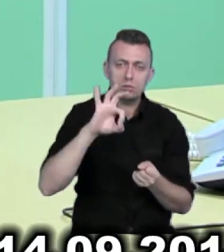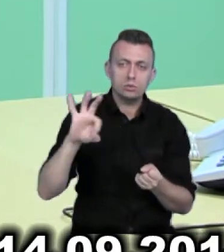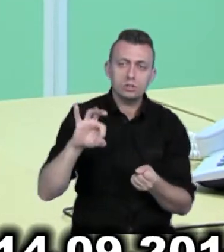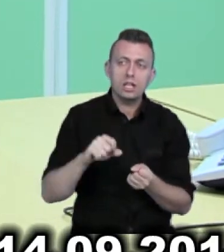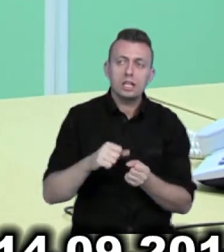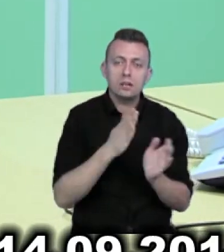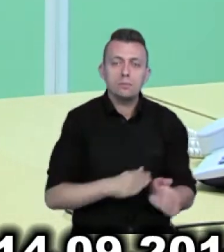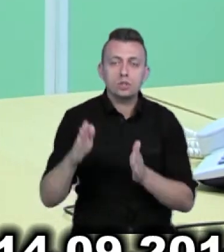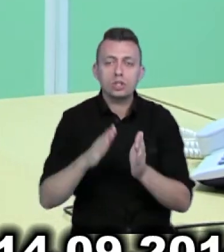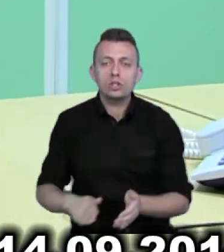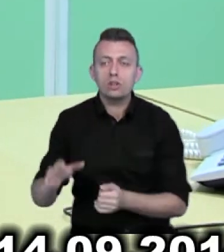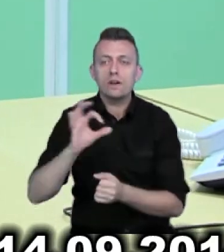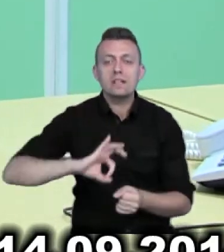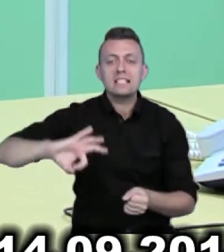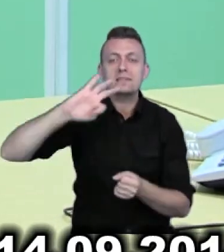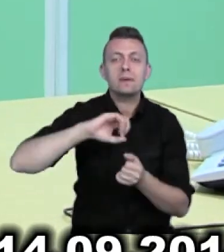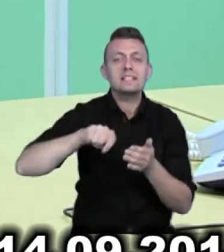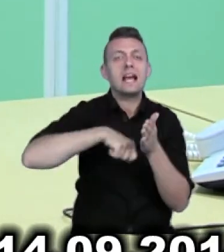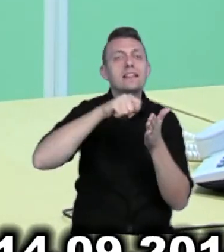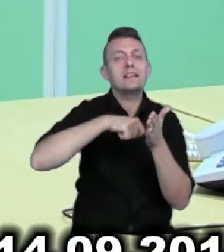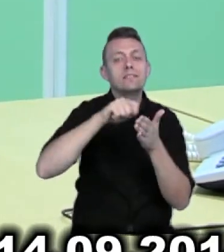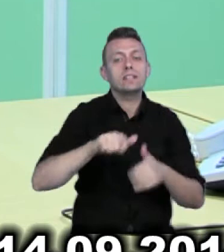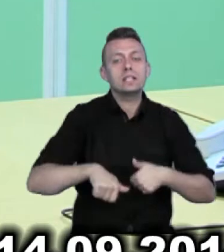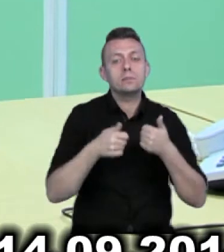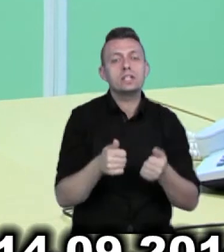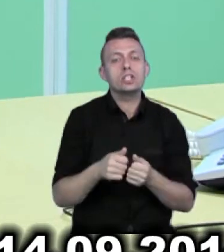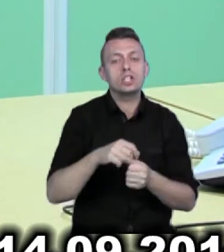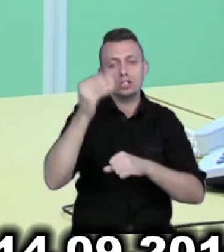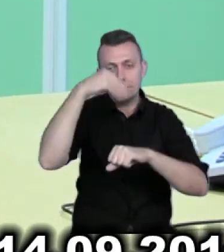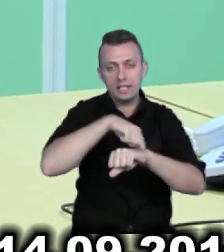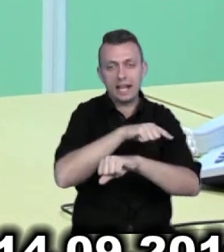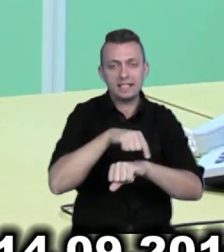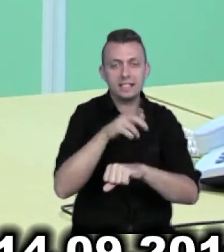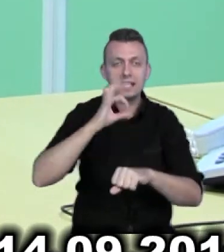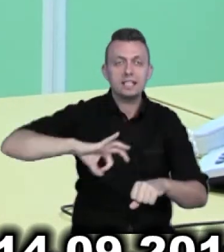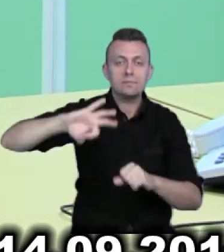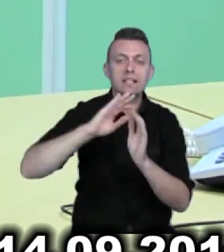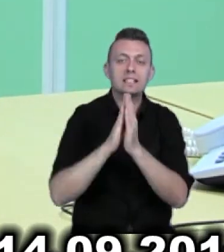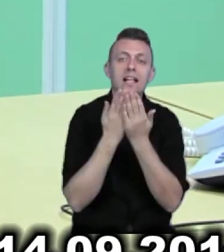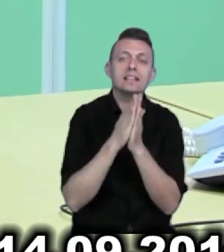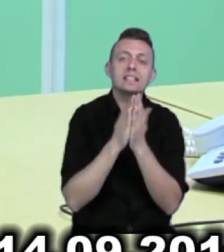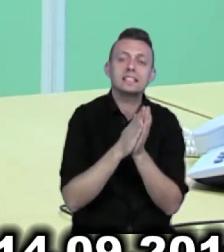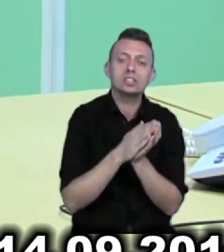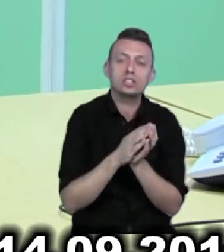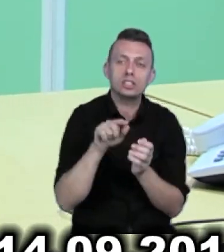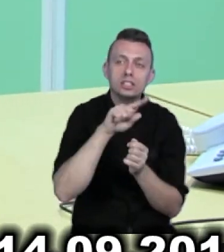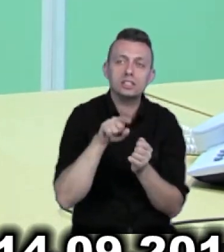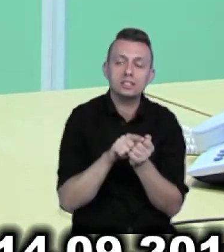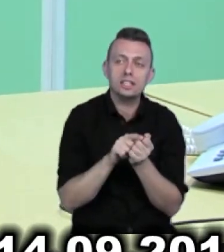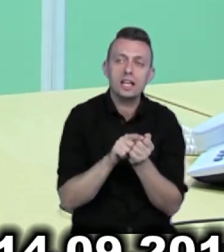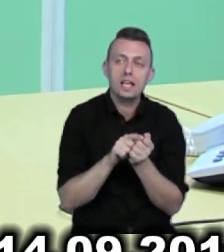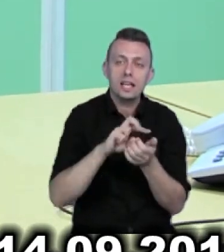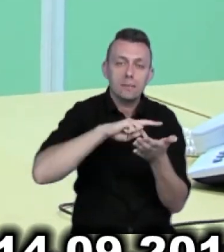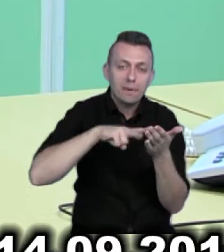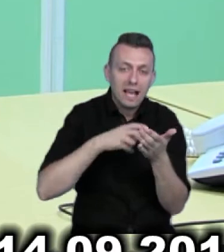przygotował projekcje multimedialne, przygotował zeszyty dla nauczycieli wraz ze scenariuszem lekcji